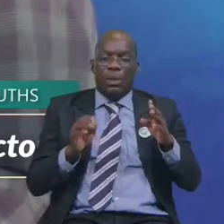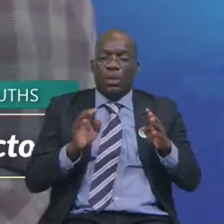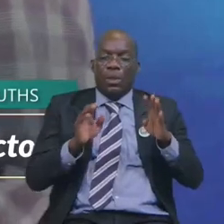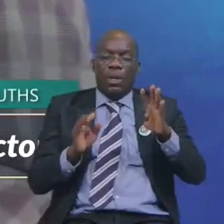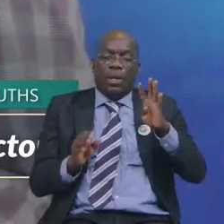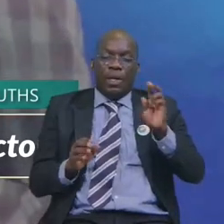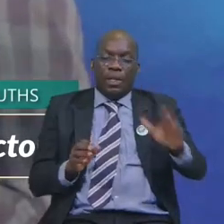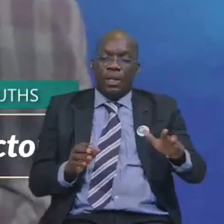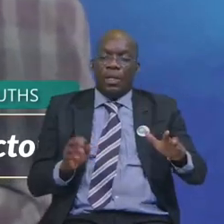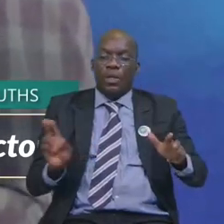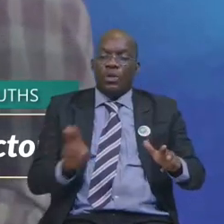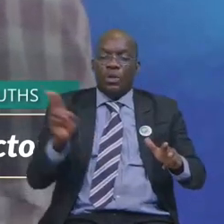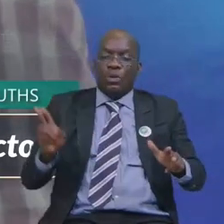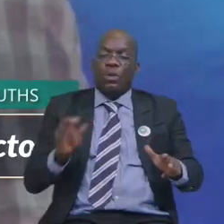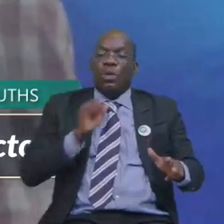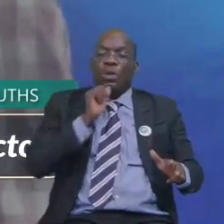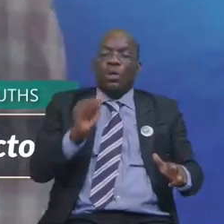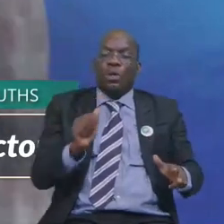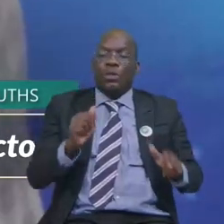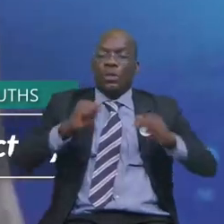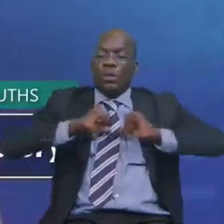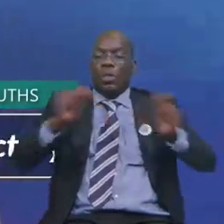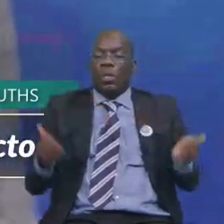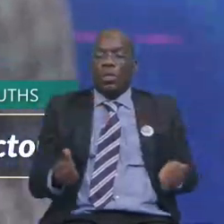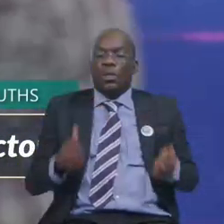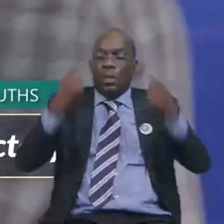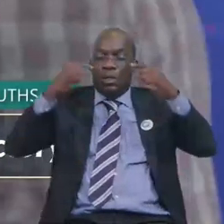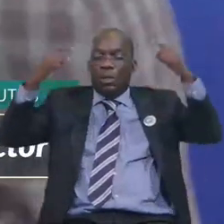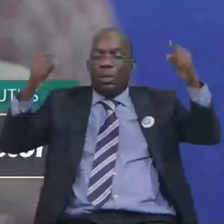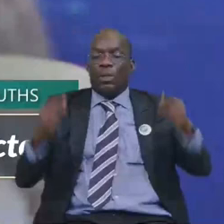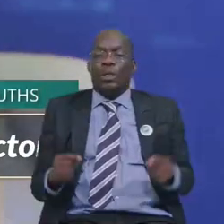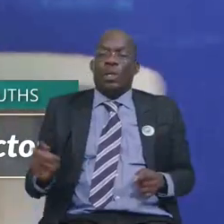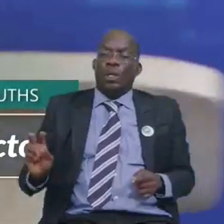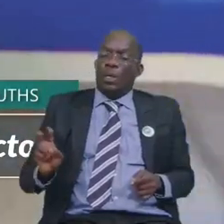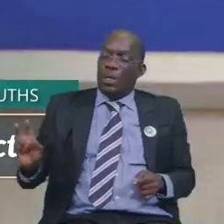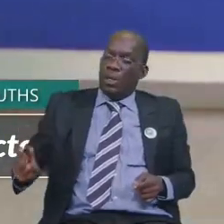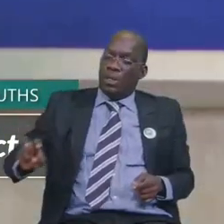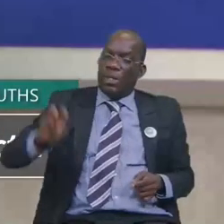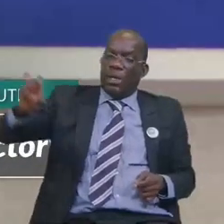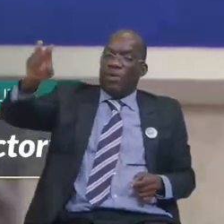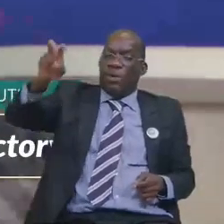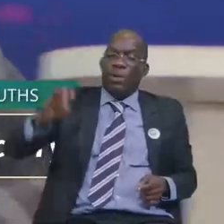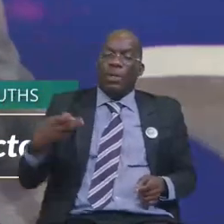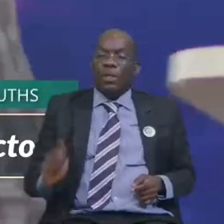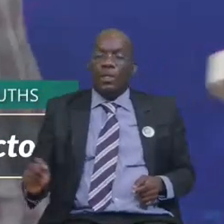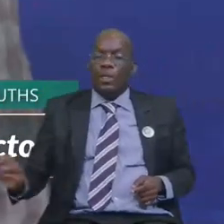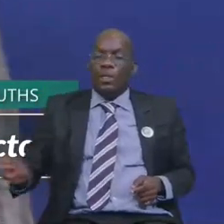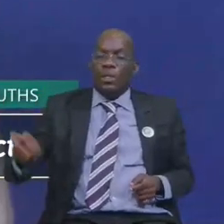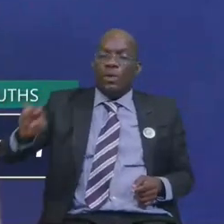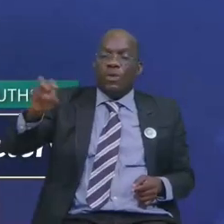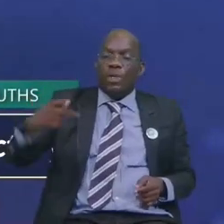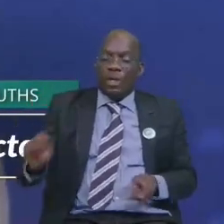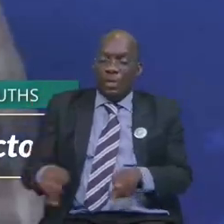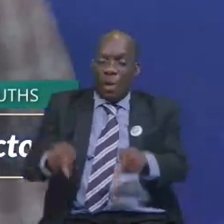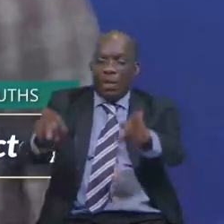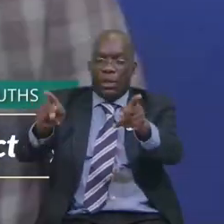tu dois tu dois maximiser tu dois maximiser le trajet le